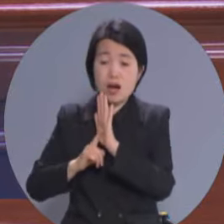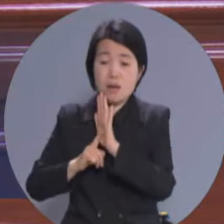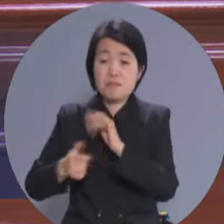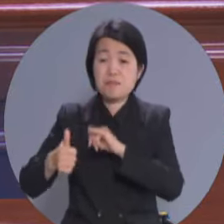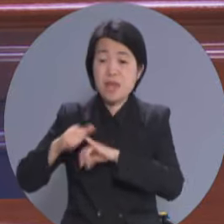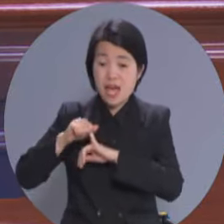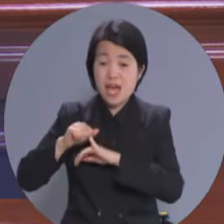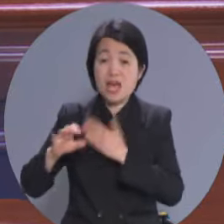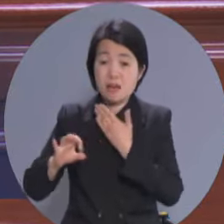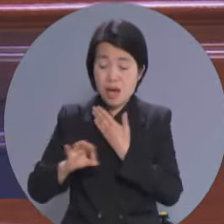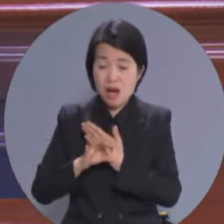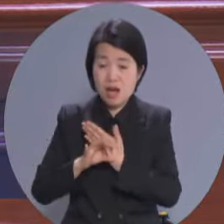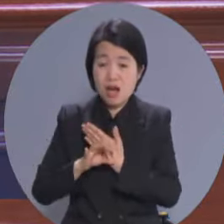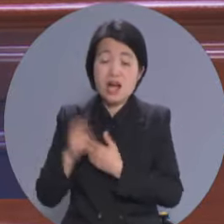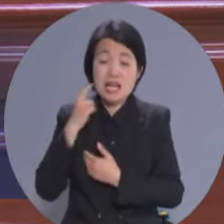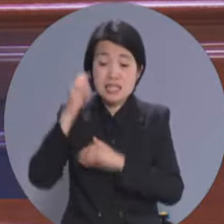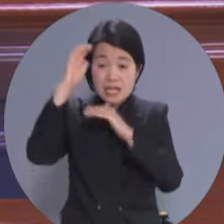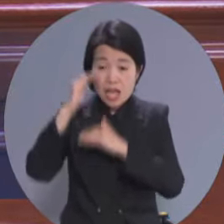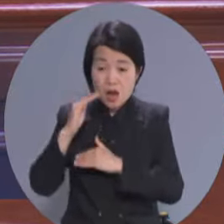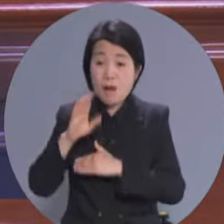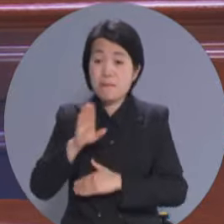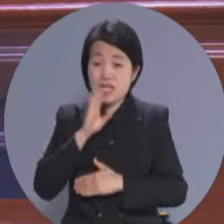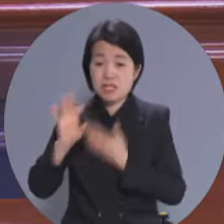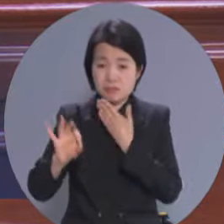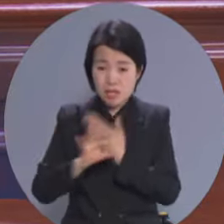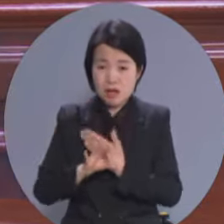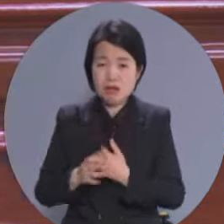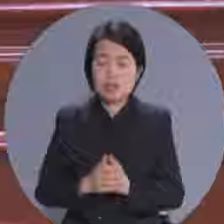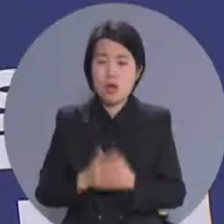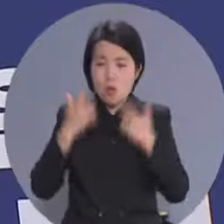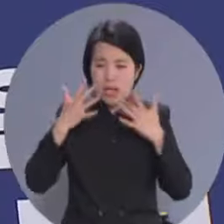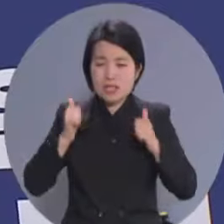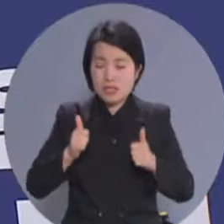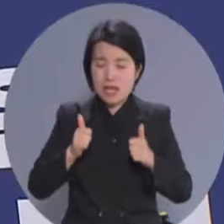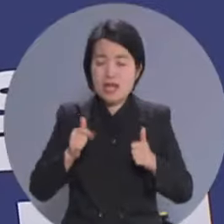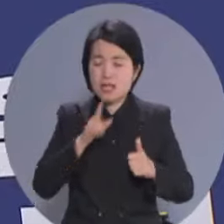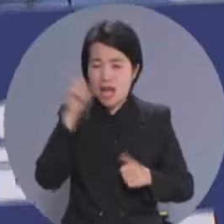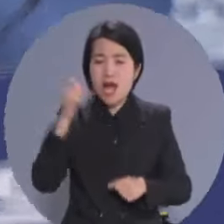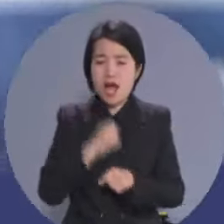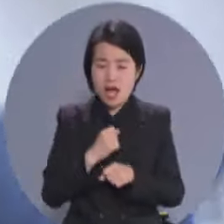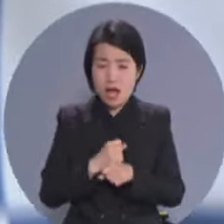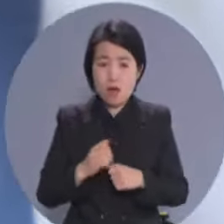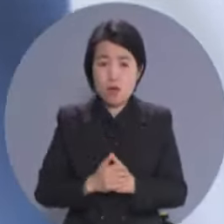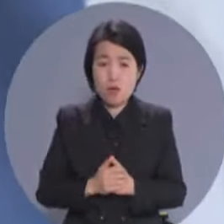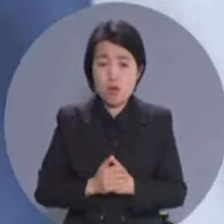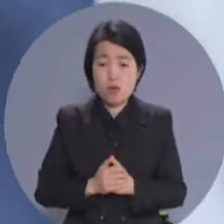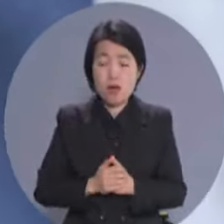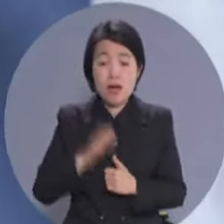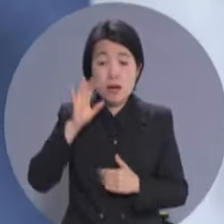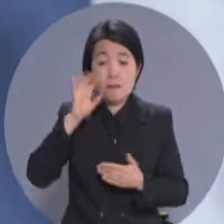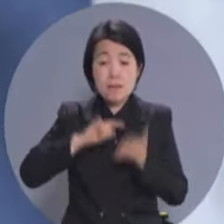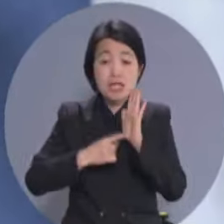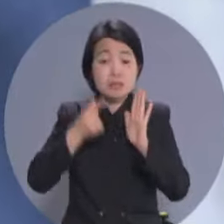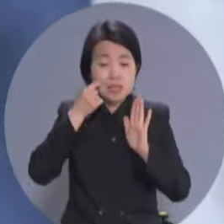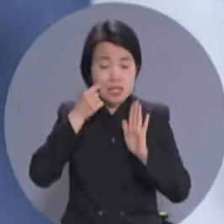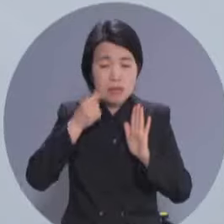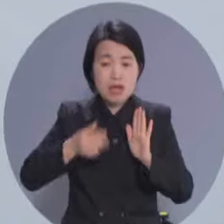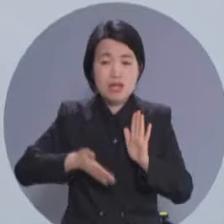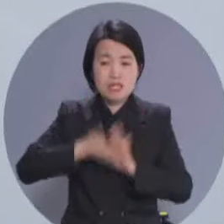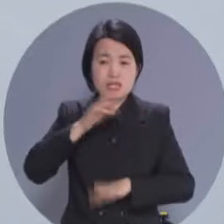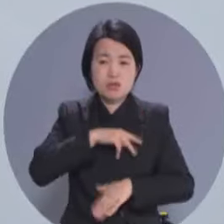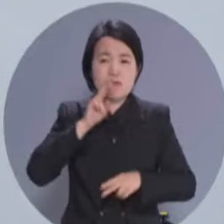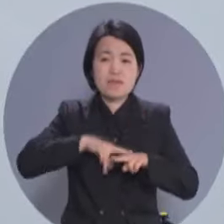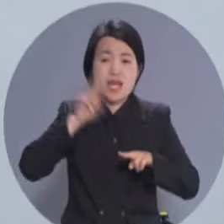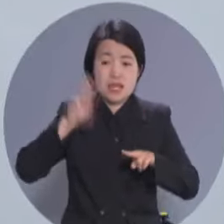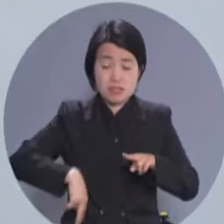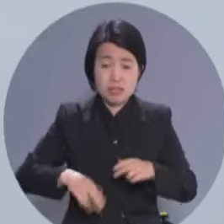의혹이 근거 없는 허위사실임을 명확하게 밝히겠습니다. 소병철 의원의 폭로성 기자회견에 대한